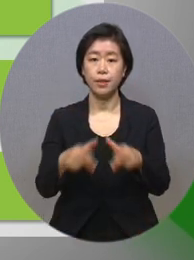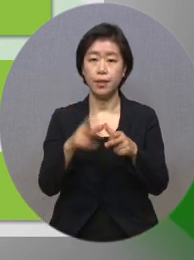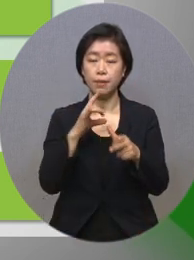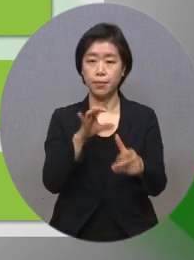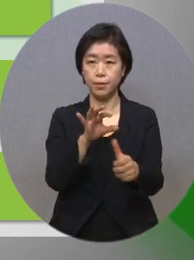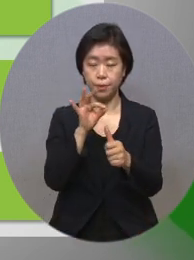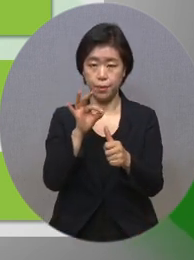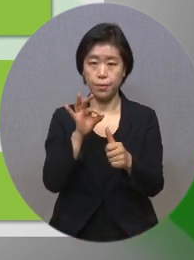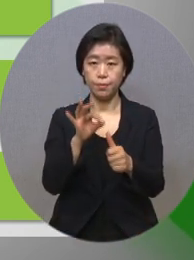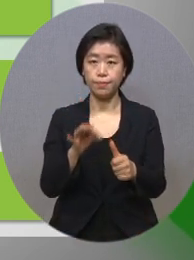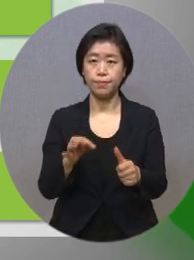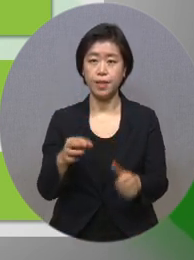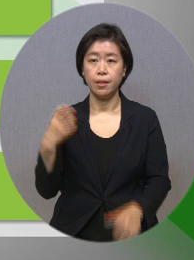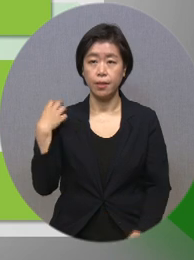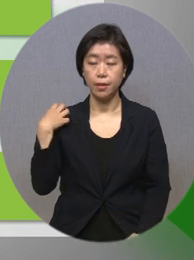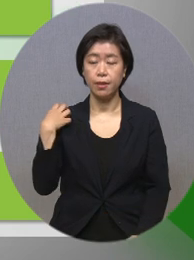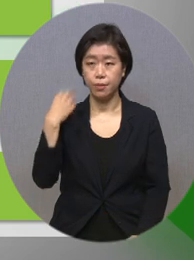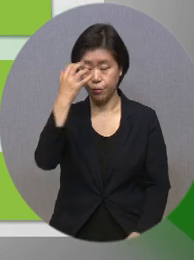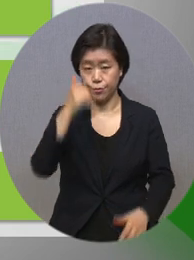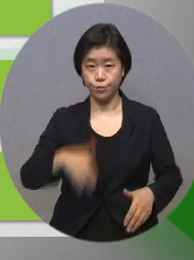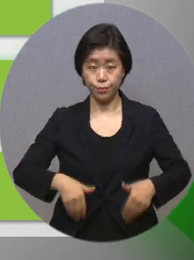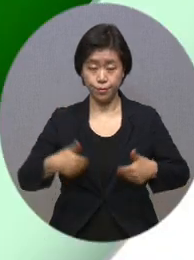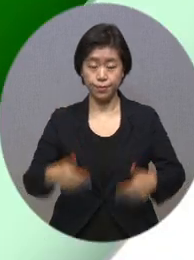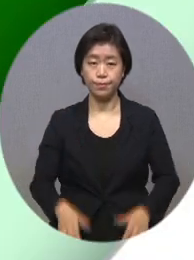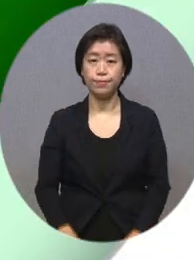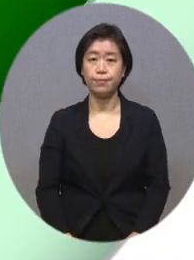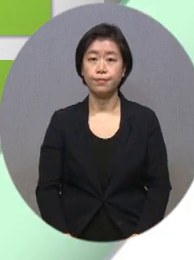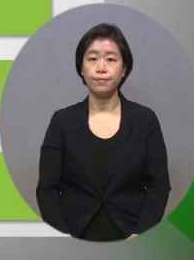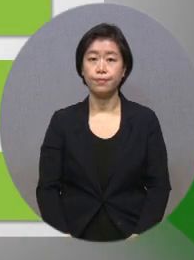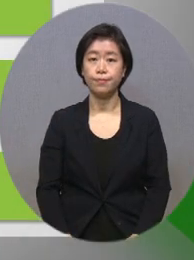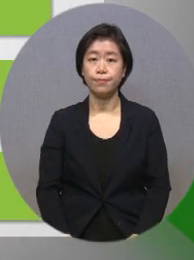장애인만 채용하며 담당지사는 충남지사입니다.